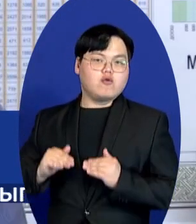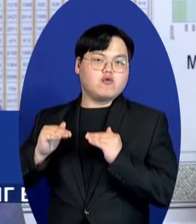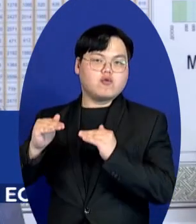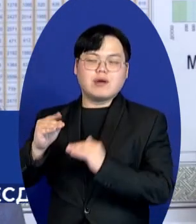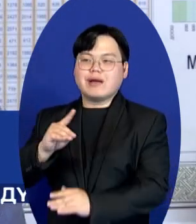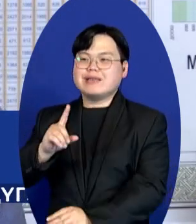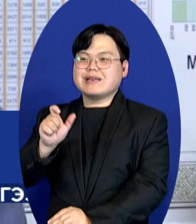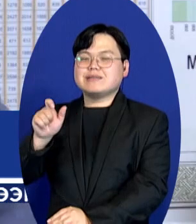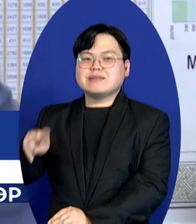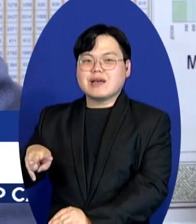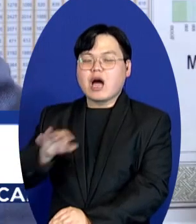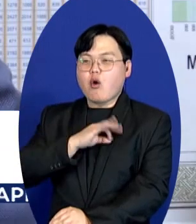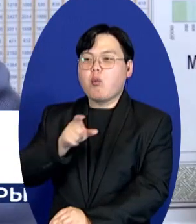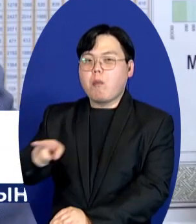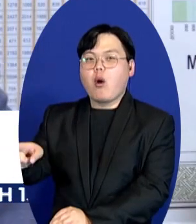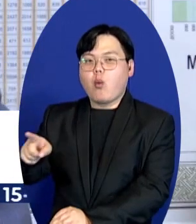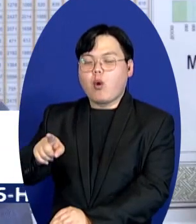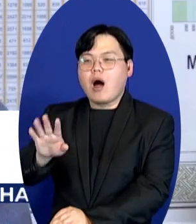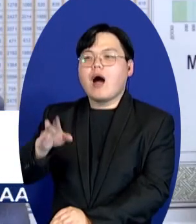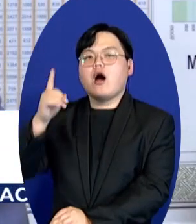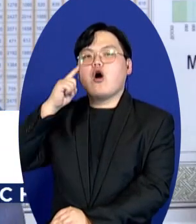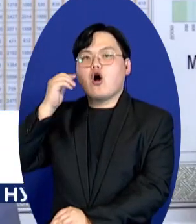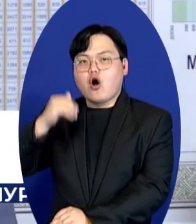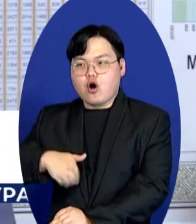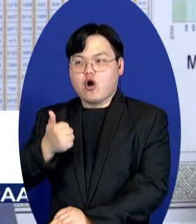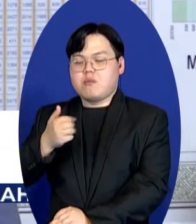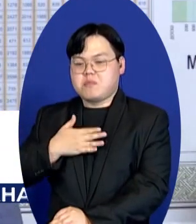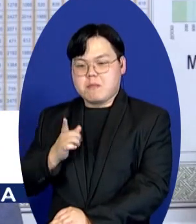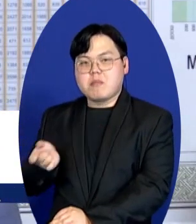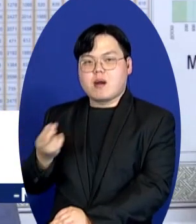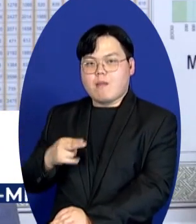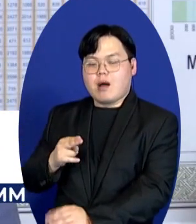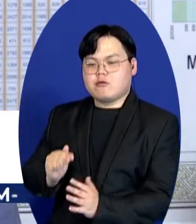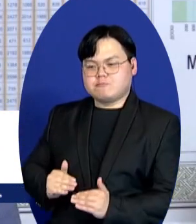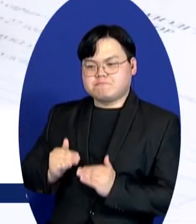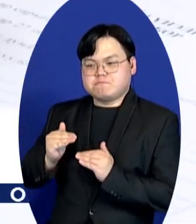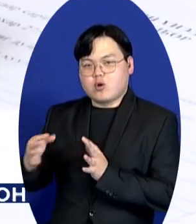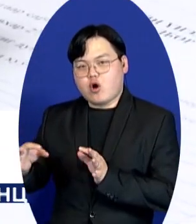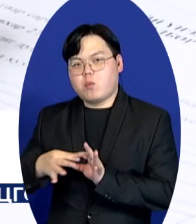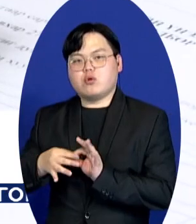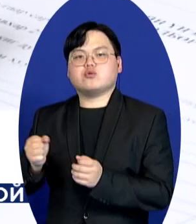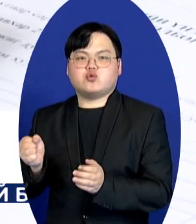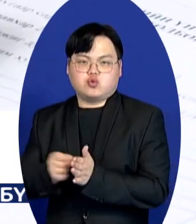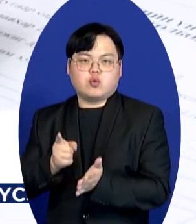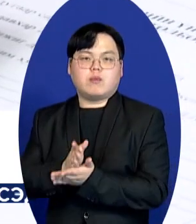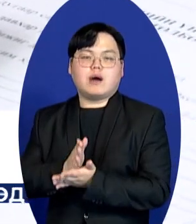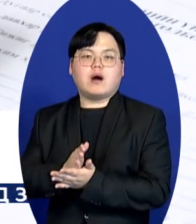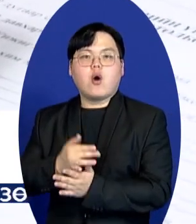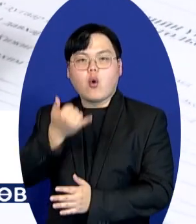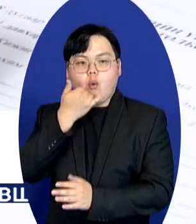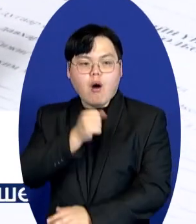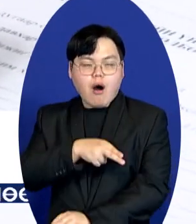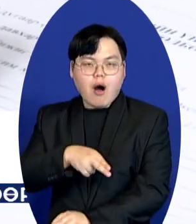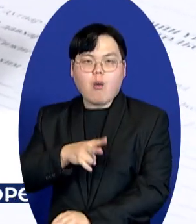эрэлт хэрэгцээг ойлгоод за тэрнийхээ үндсэн дээр брэндээ хөгжүүлж ингэж ажиллах нь чухал байна. Гар утасны аппликейшн